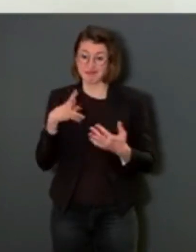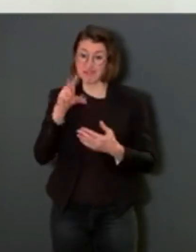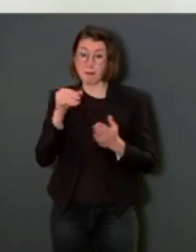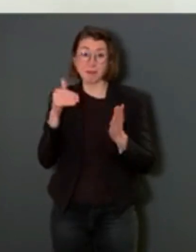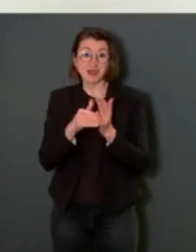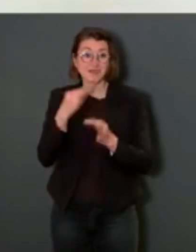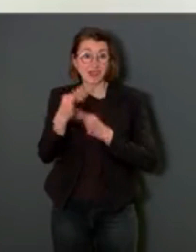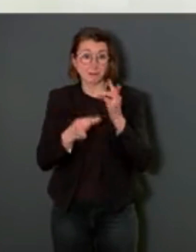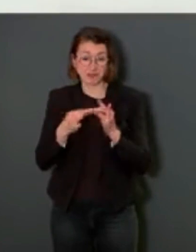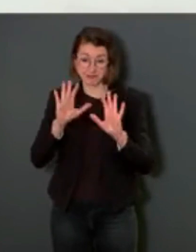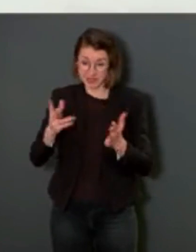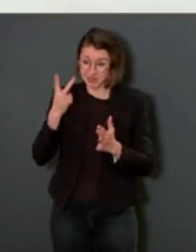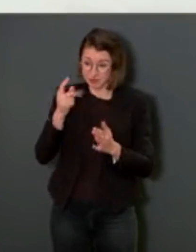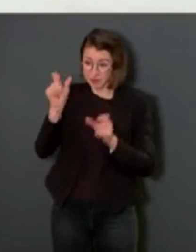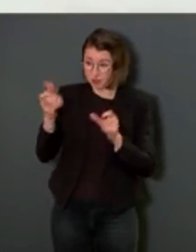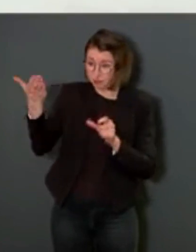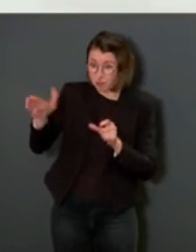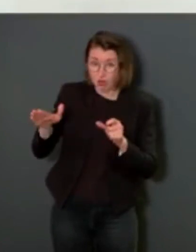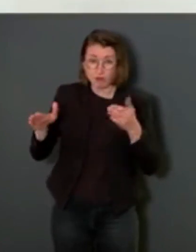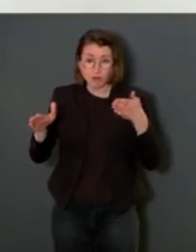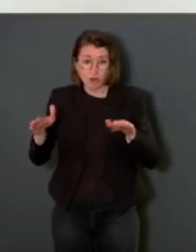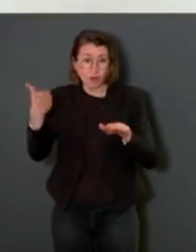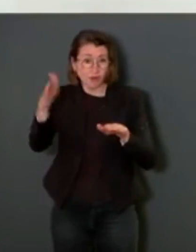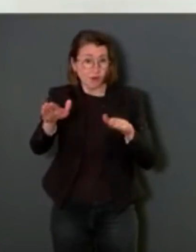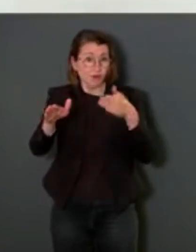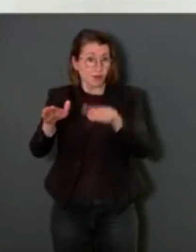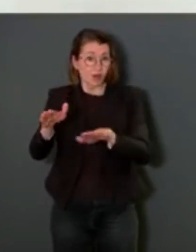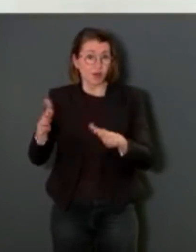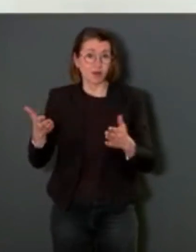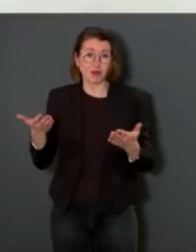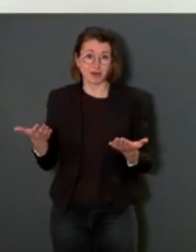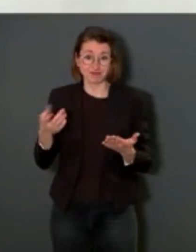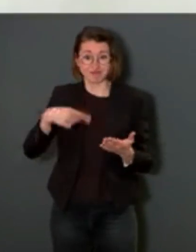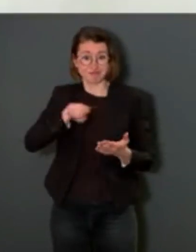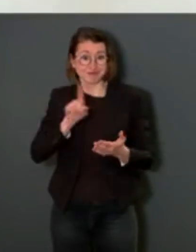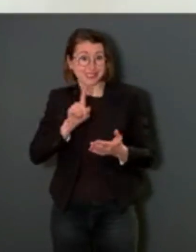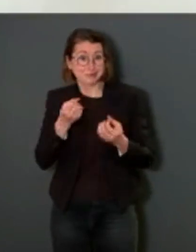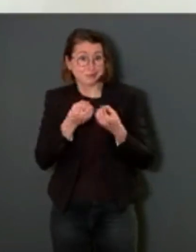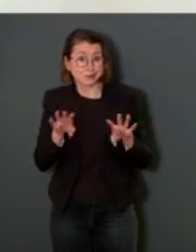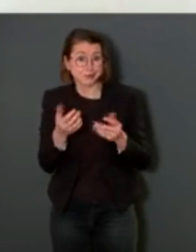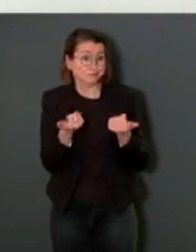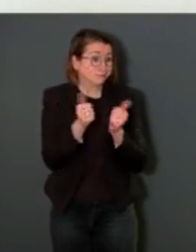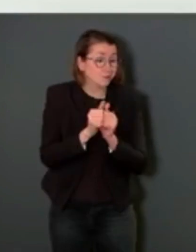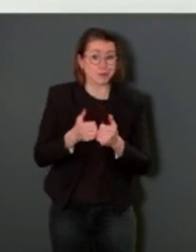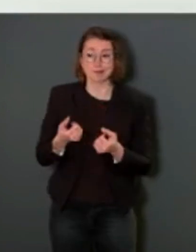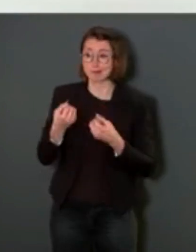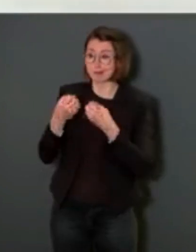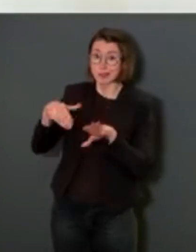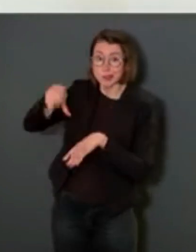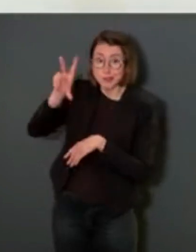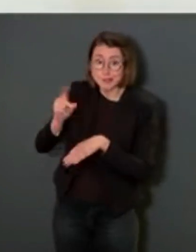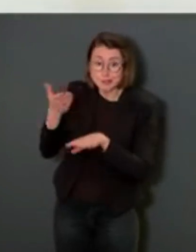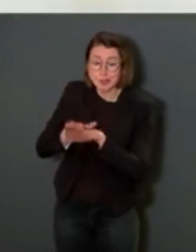quelqu'un dans les mois précédents. Perdre un conjoint, perdre un grand-père, un frère, une